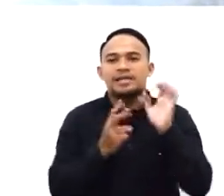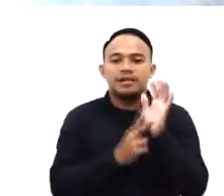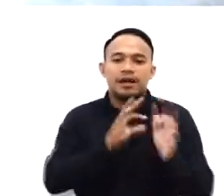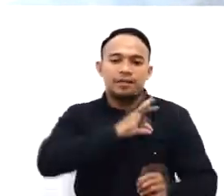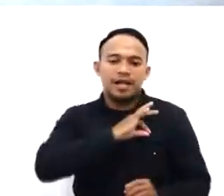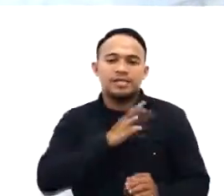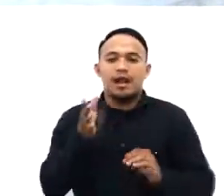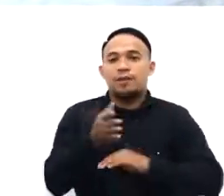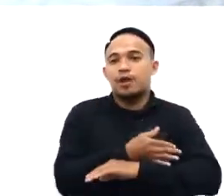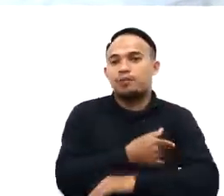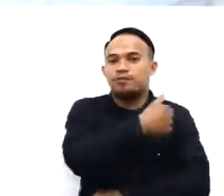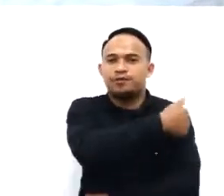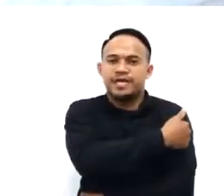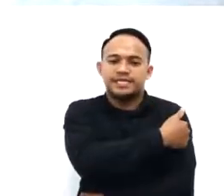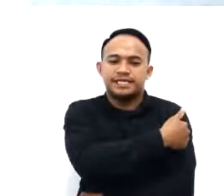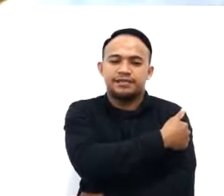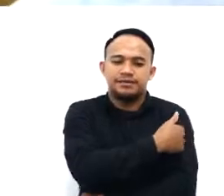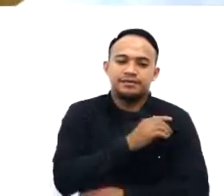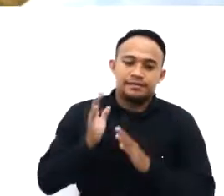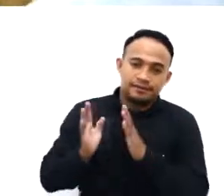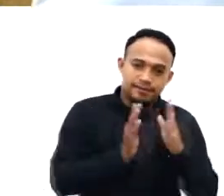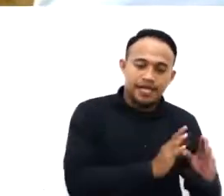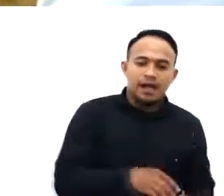baik dosis 1 dan 2.